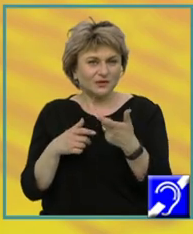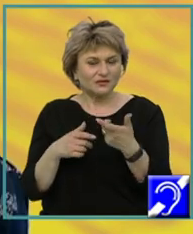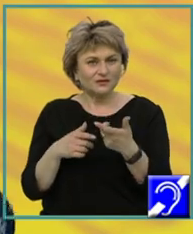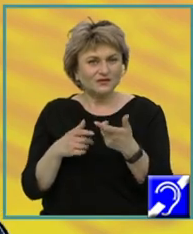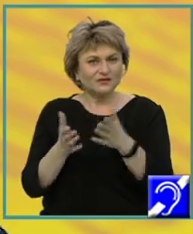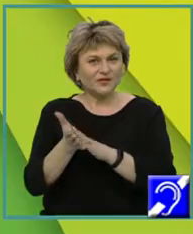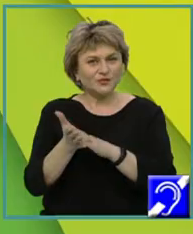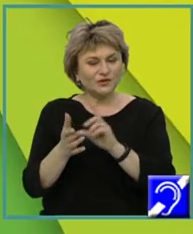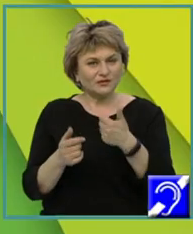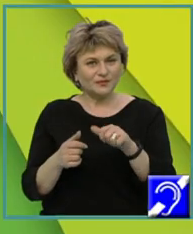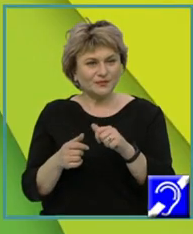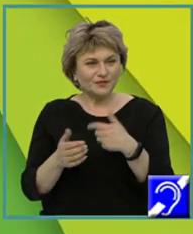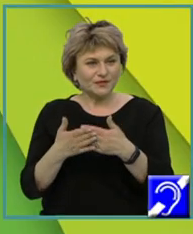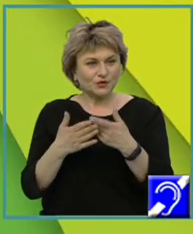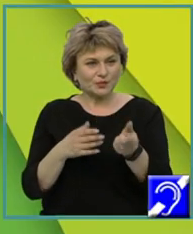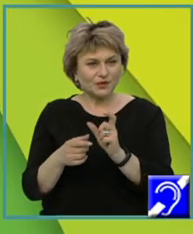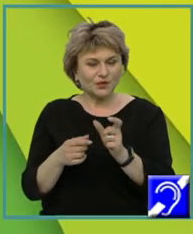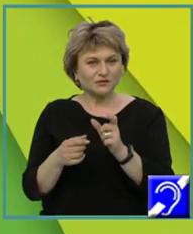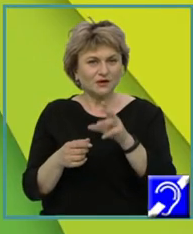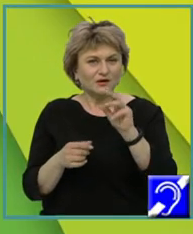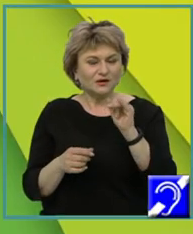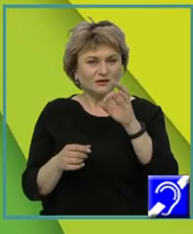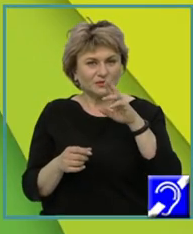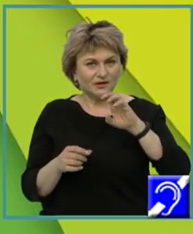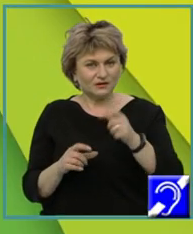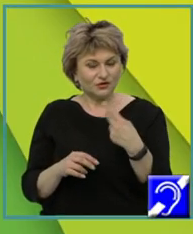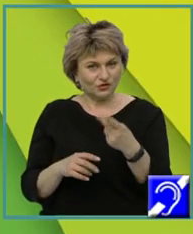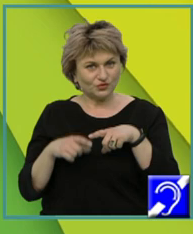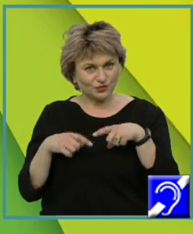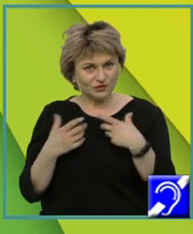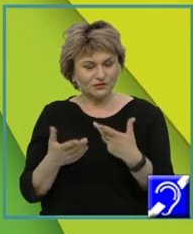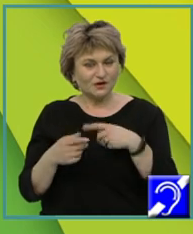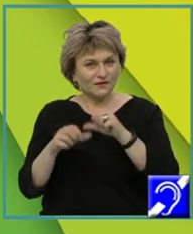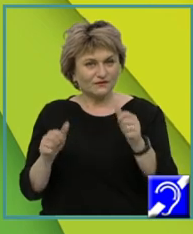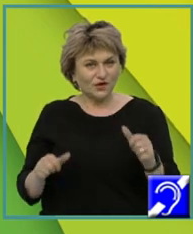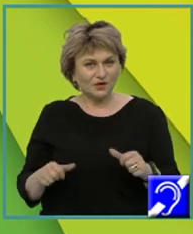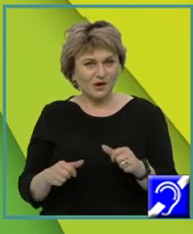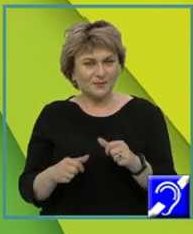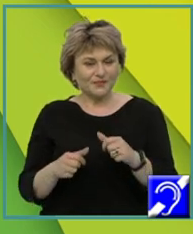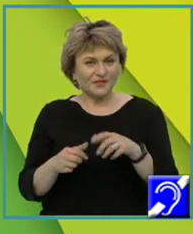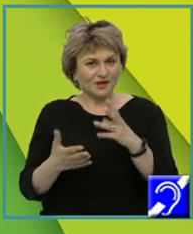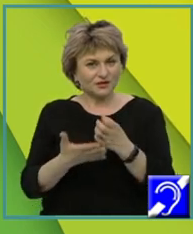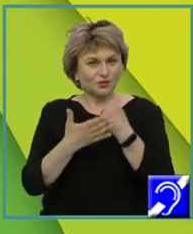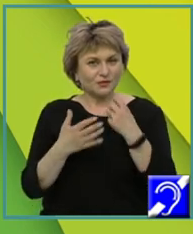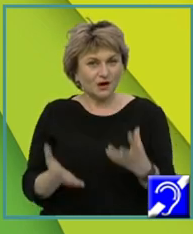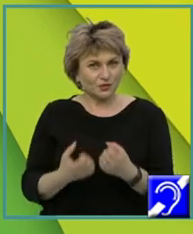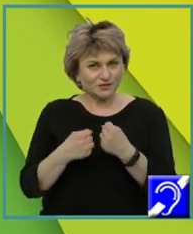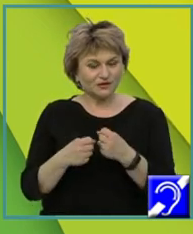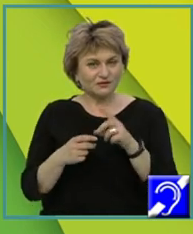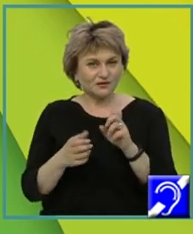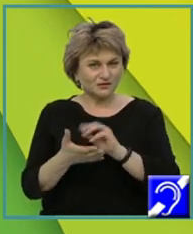vorba de faptul că pentru perioada interbelică două sunt modelele adoptate de